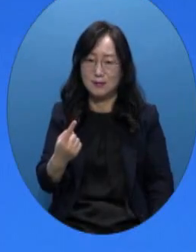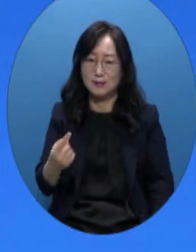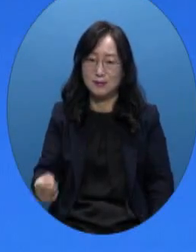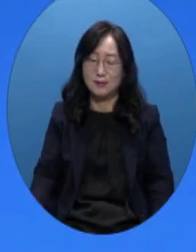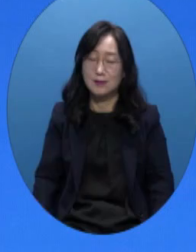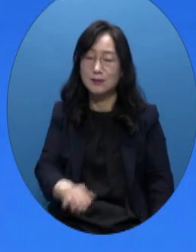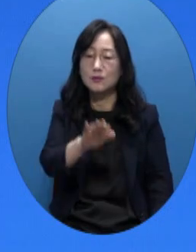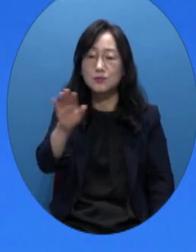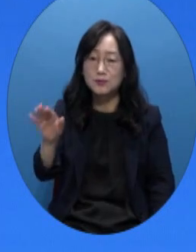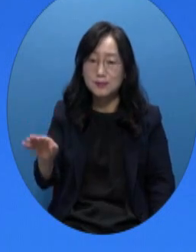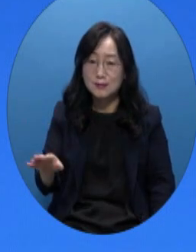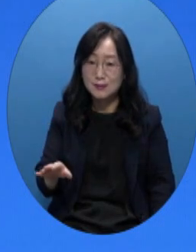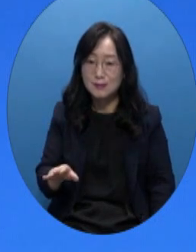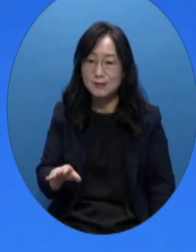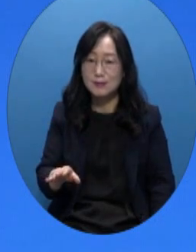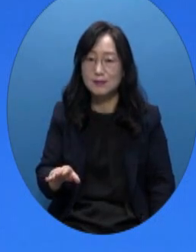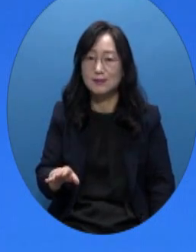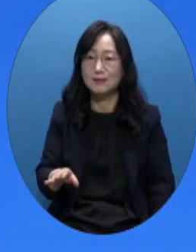우리는